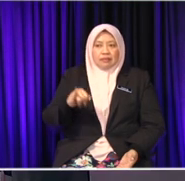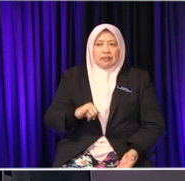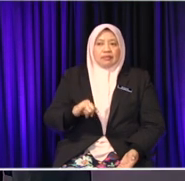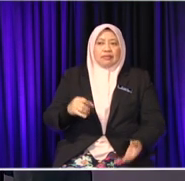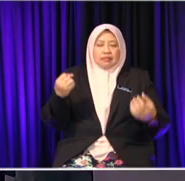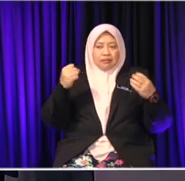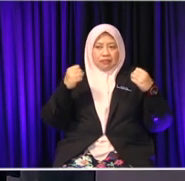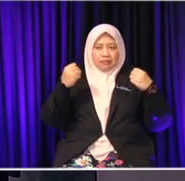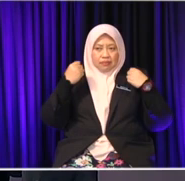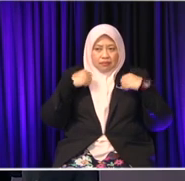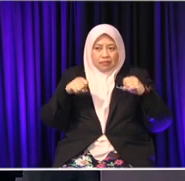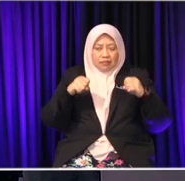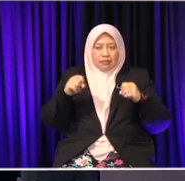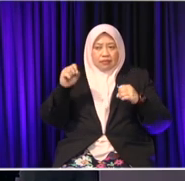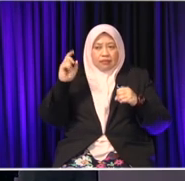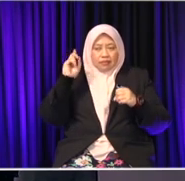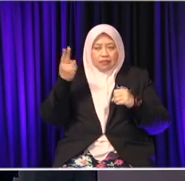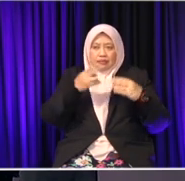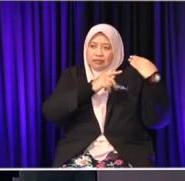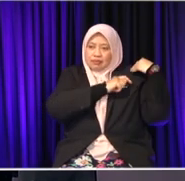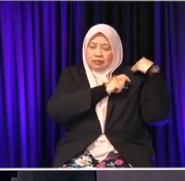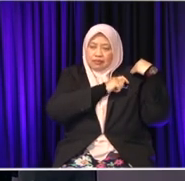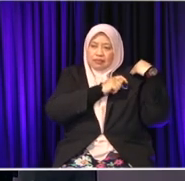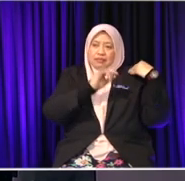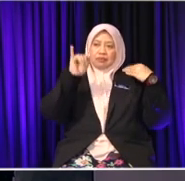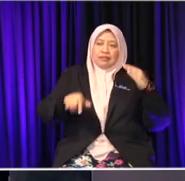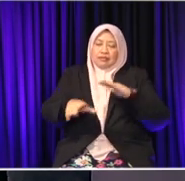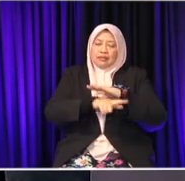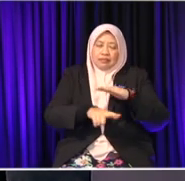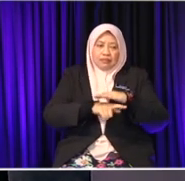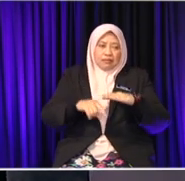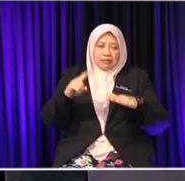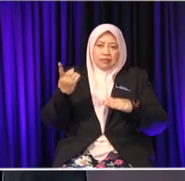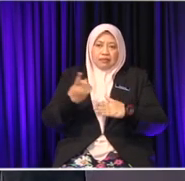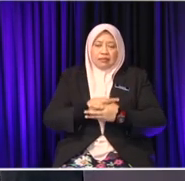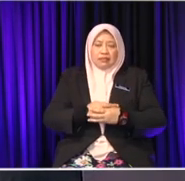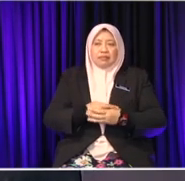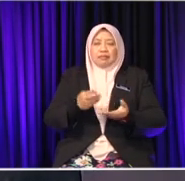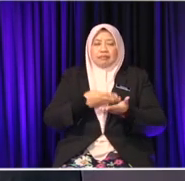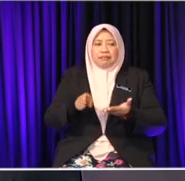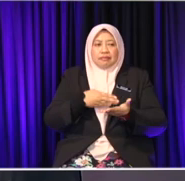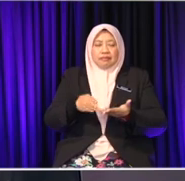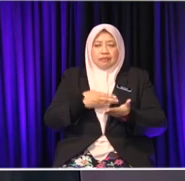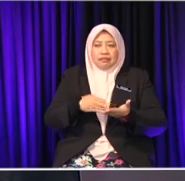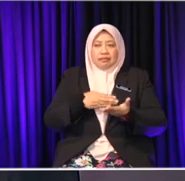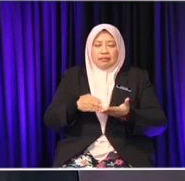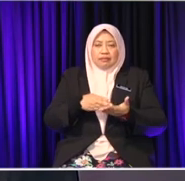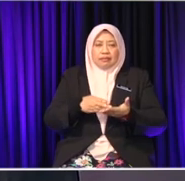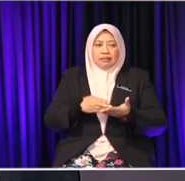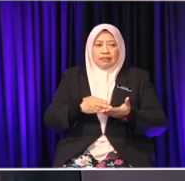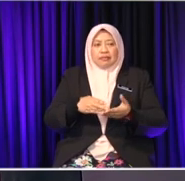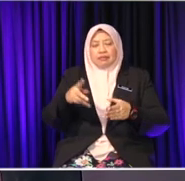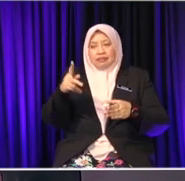Syarikat hanya menanggung setangkai dari mereka hanya membayar mengembalikan kekuasaan